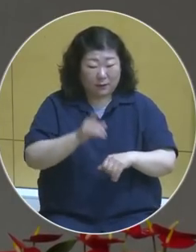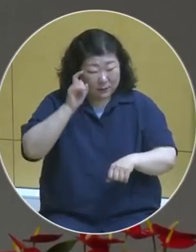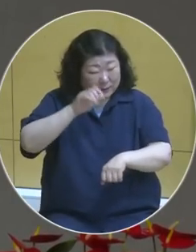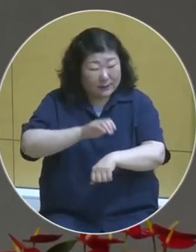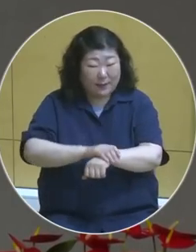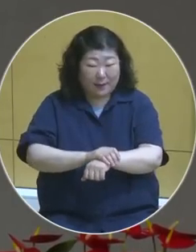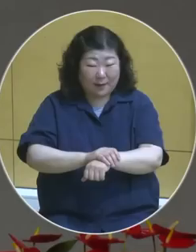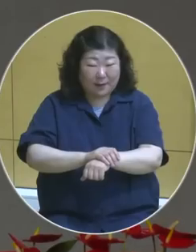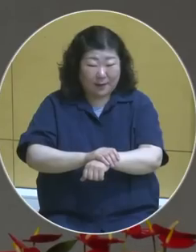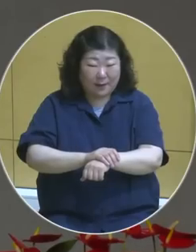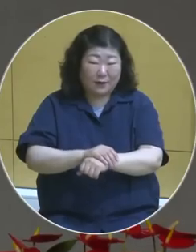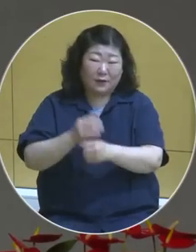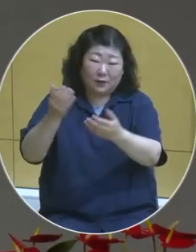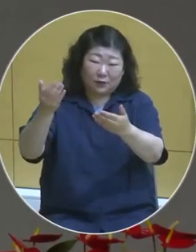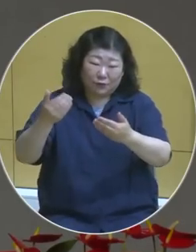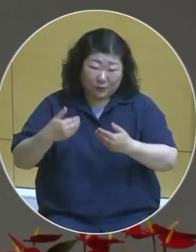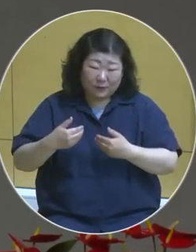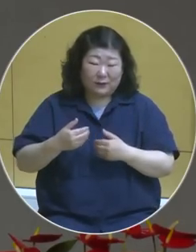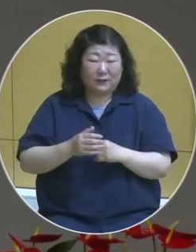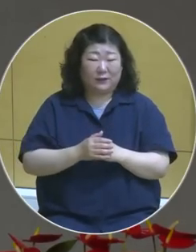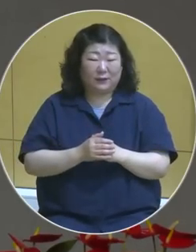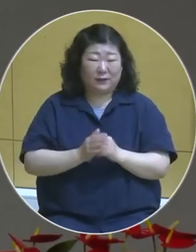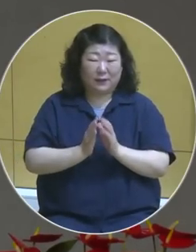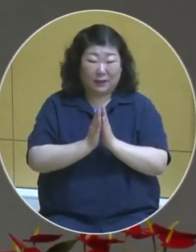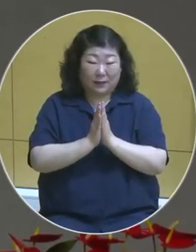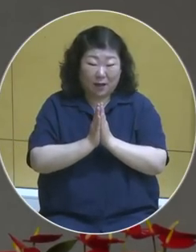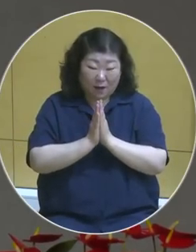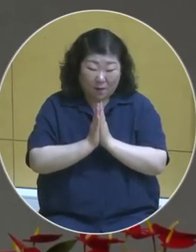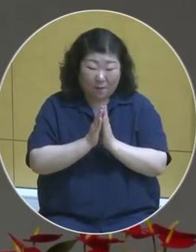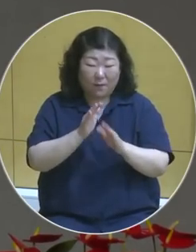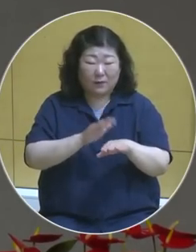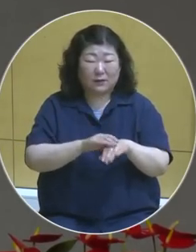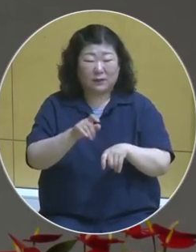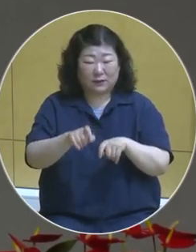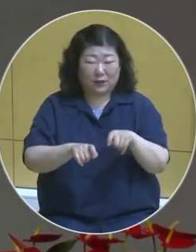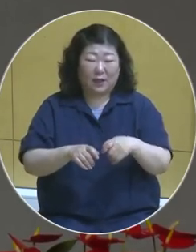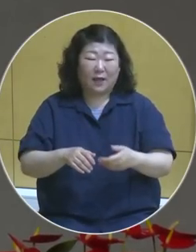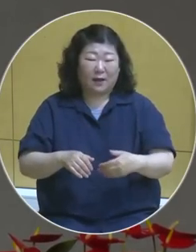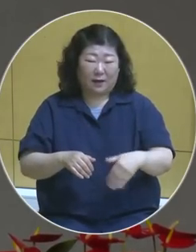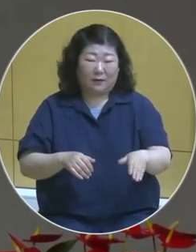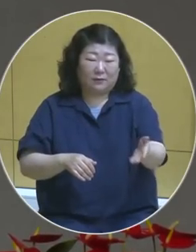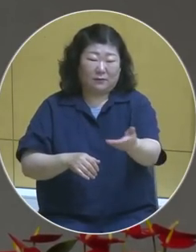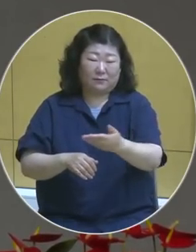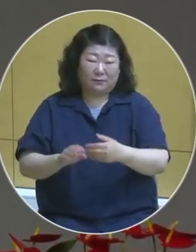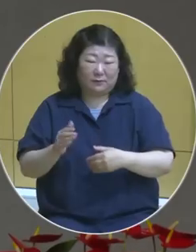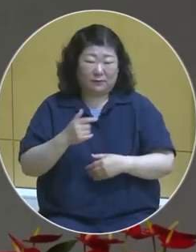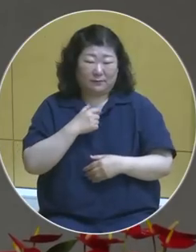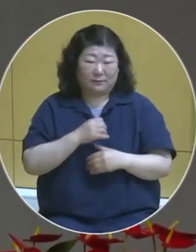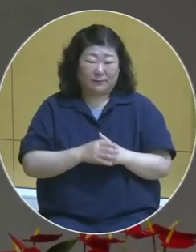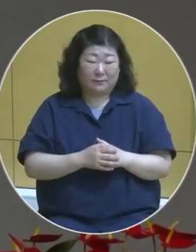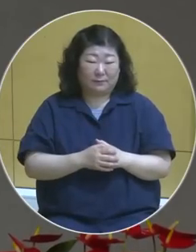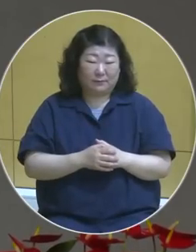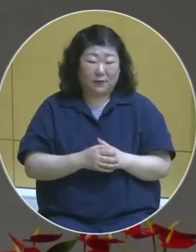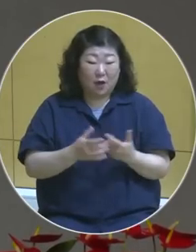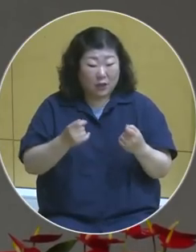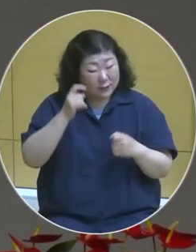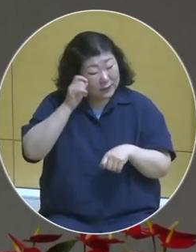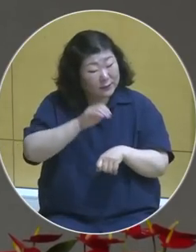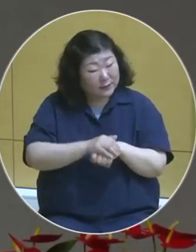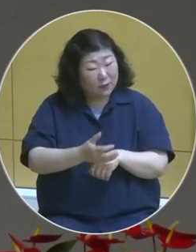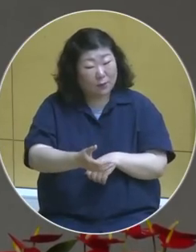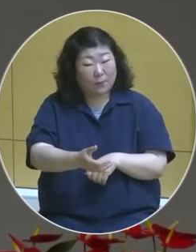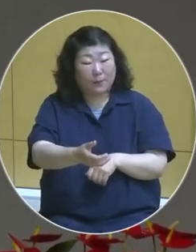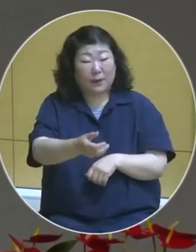지혜를 하나님께 달라고 구하시고 그렇게 실천해 나가는 그런 삶을 살기를 바랍니다. 그런 지혜로움이 여러분 속에